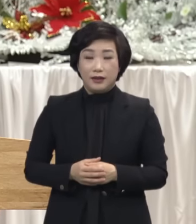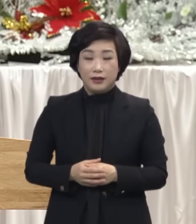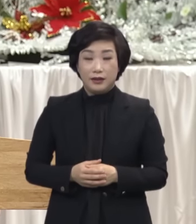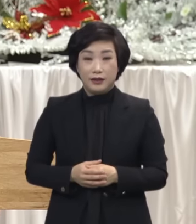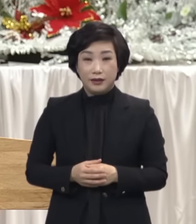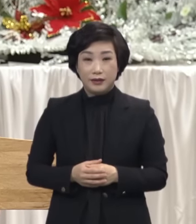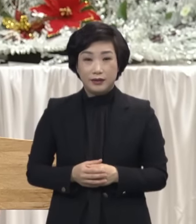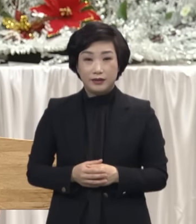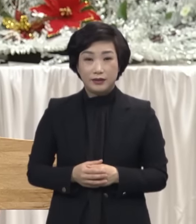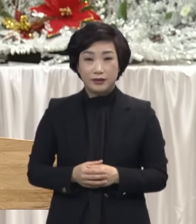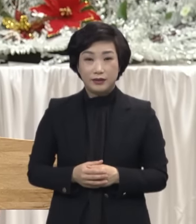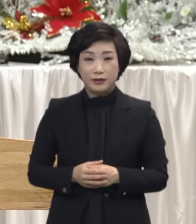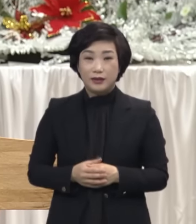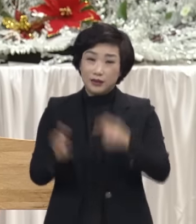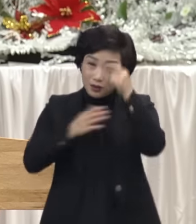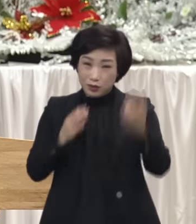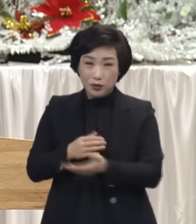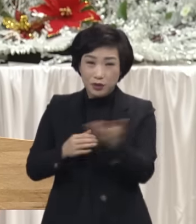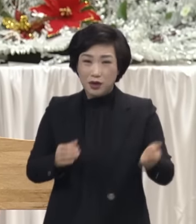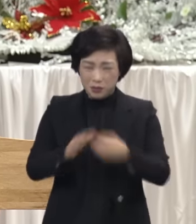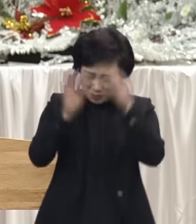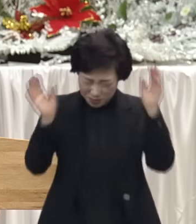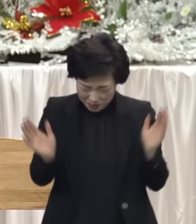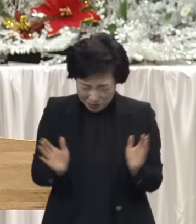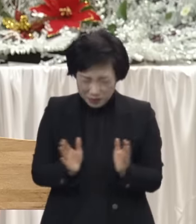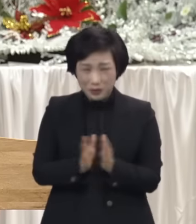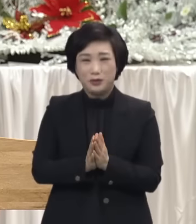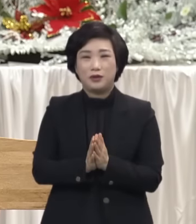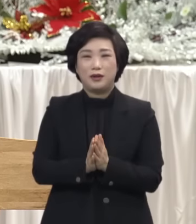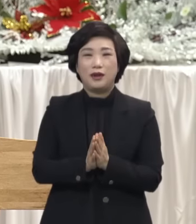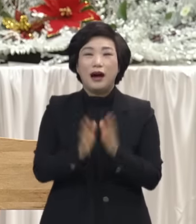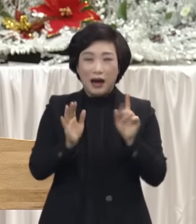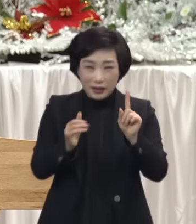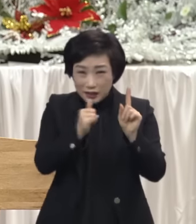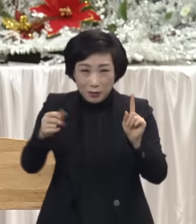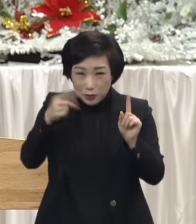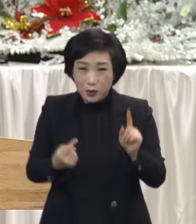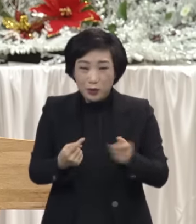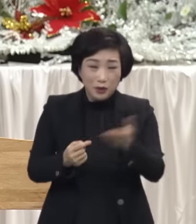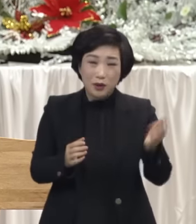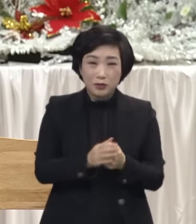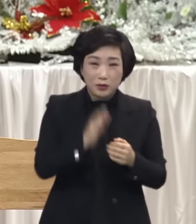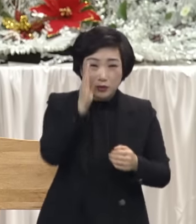우리 전송도는 한 사람도 죽정이 되어서